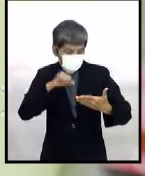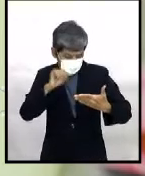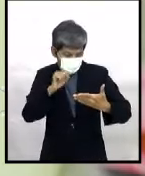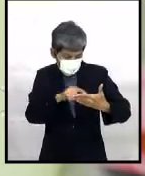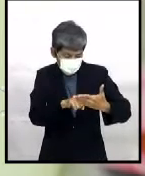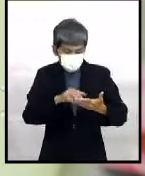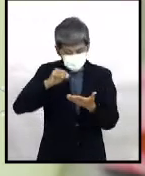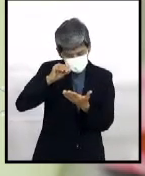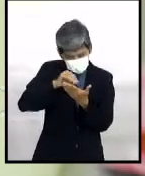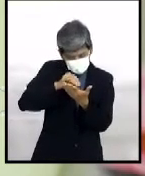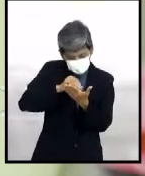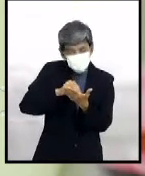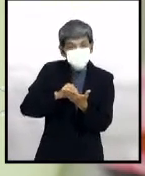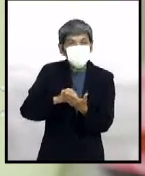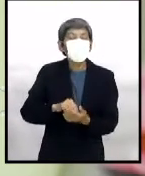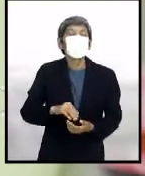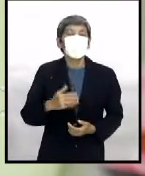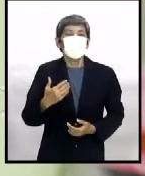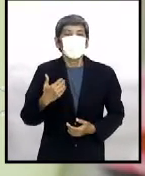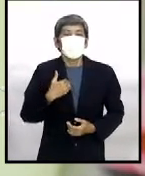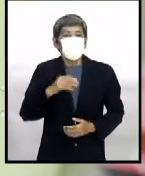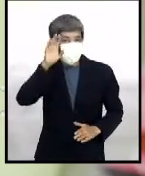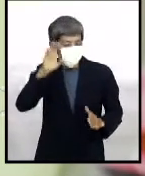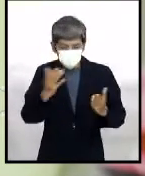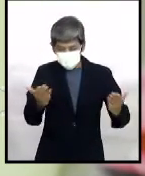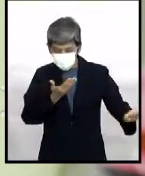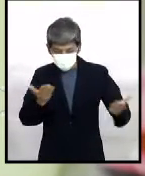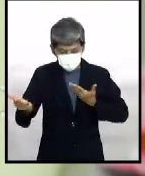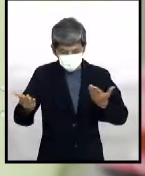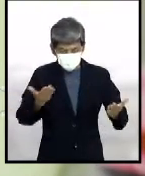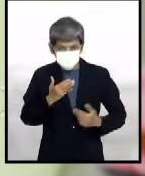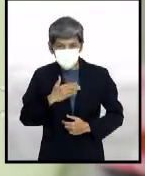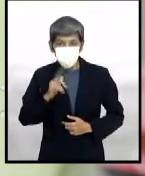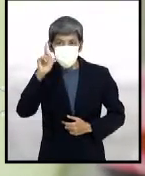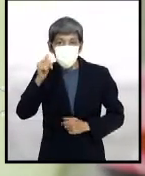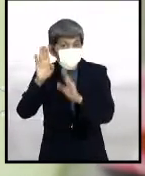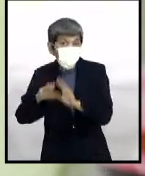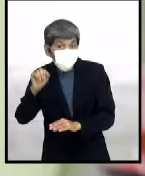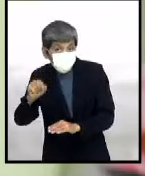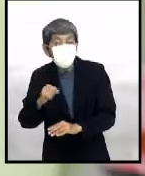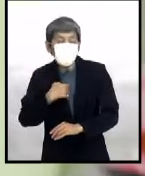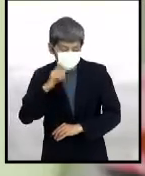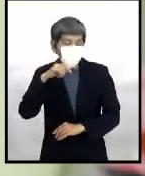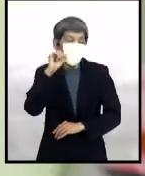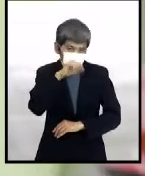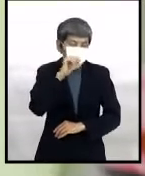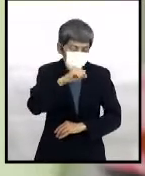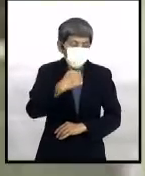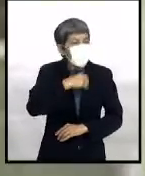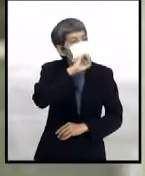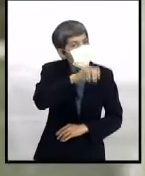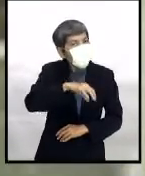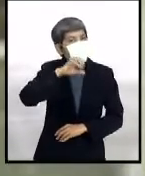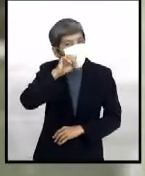ใช่จดไว้จำไว้ต่อมาก็เลยทุกรูปเวลาส่งมาผมก็จะแบบคุณแม่ครับตอนนี้น้องเป็นอย่างนี้นี้ใช่ค่ะใช่ค่ะใช่หมดเลยน